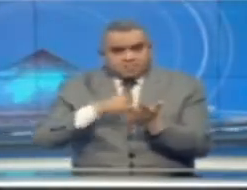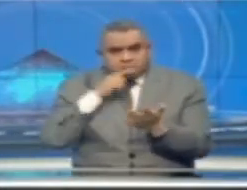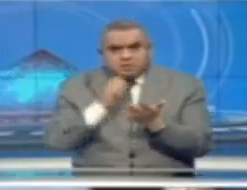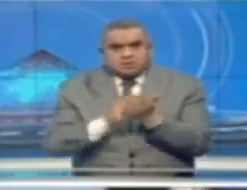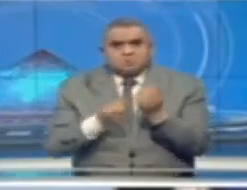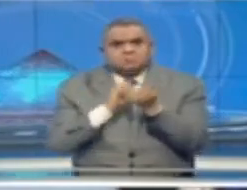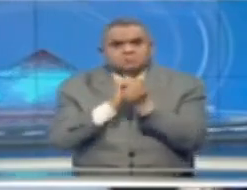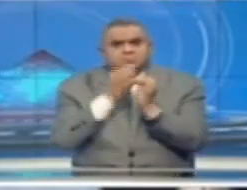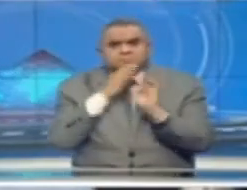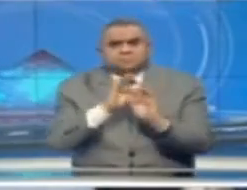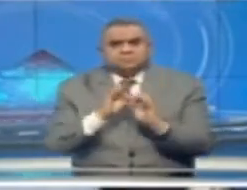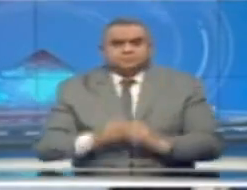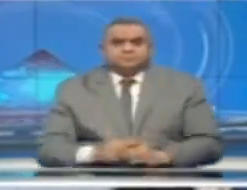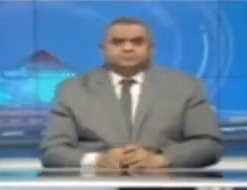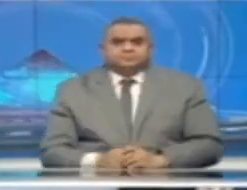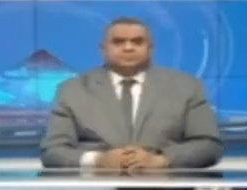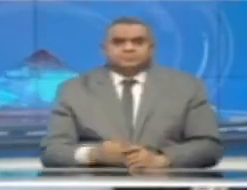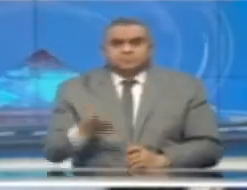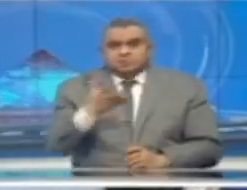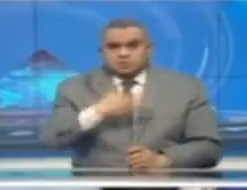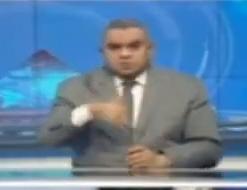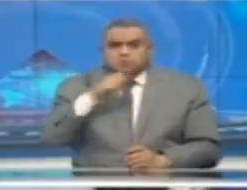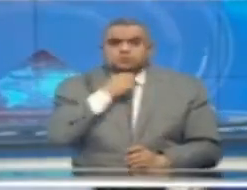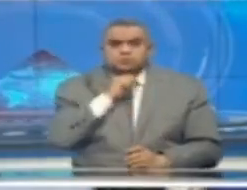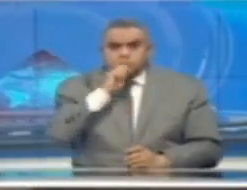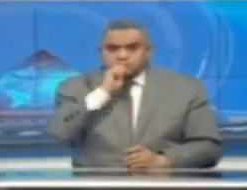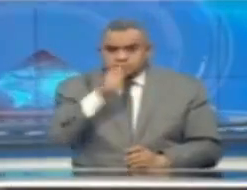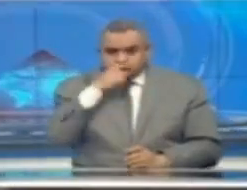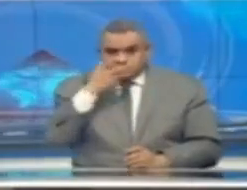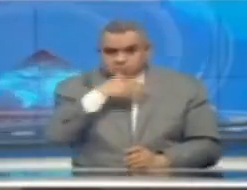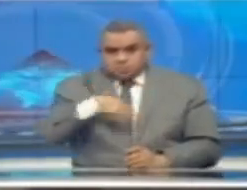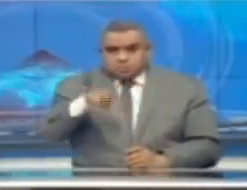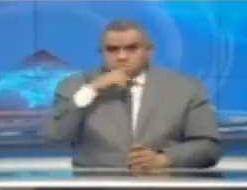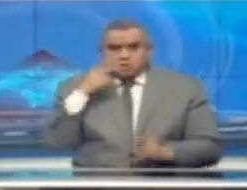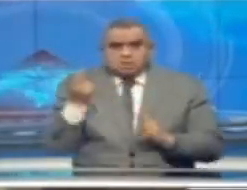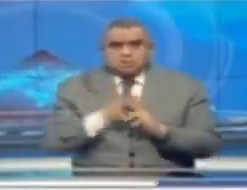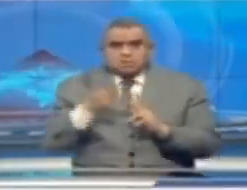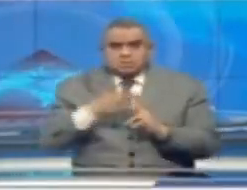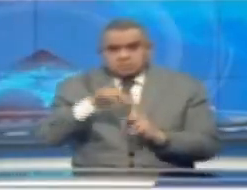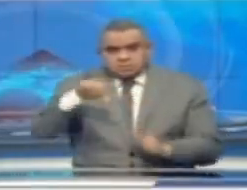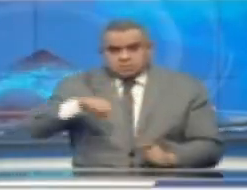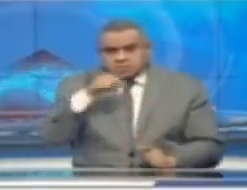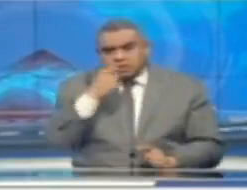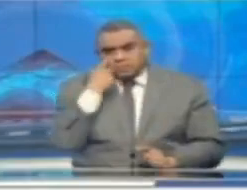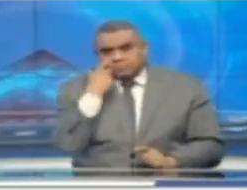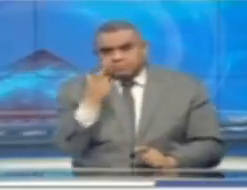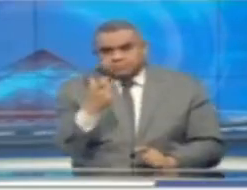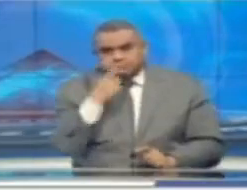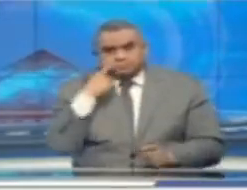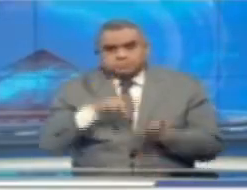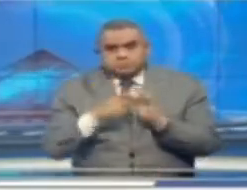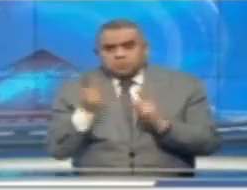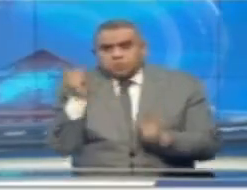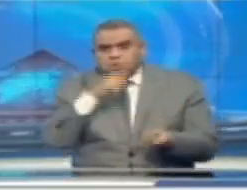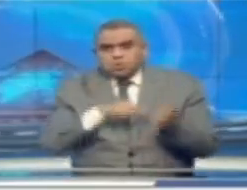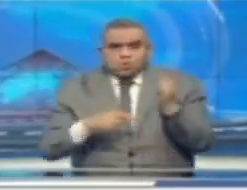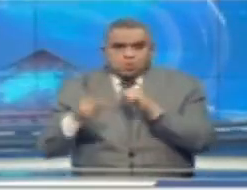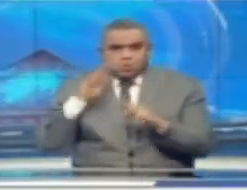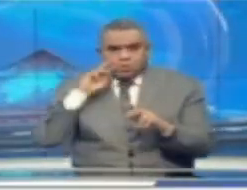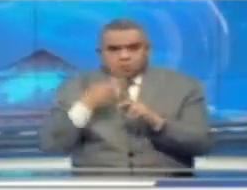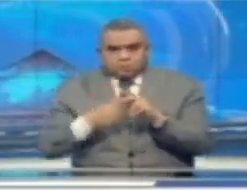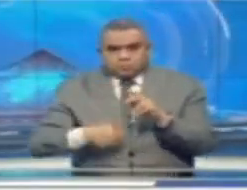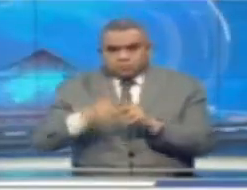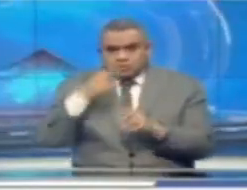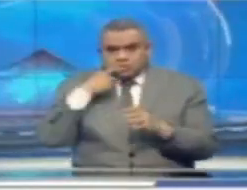المنظومة. كل ذلك يأتي وسط رقابة تموينية كبيرة تقوم بها مديريات التموين يوميا للتأكد من